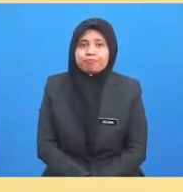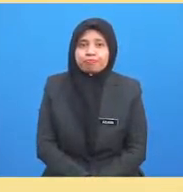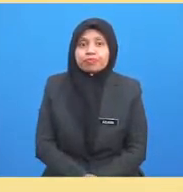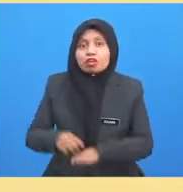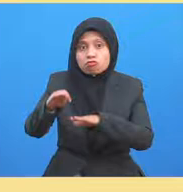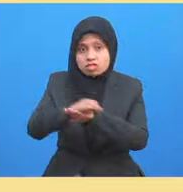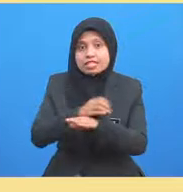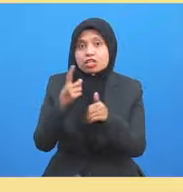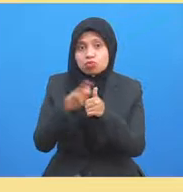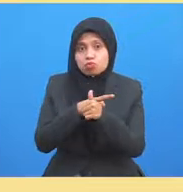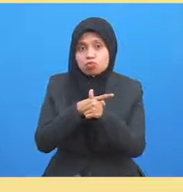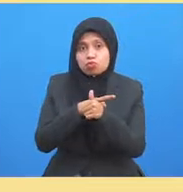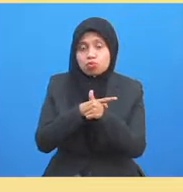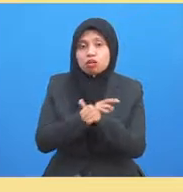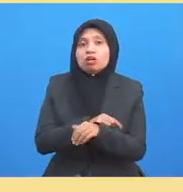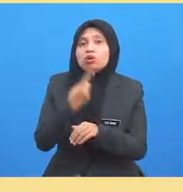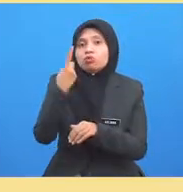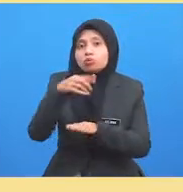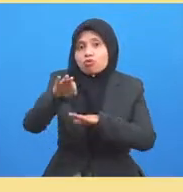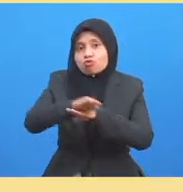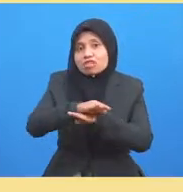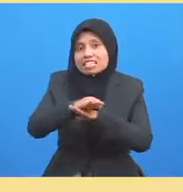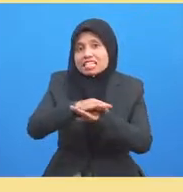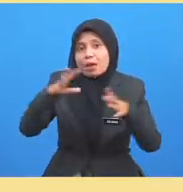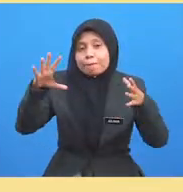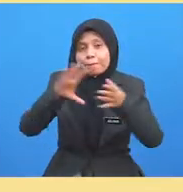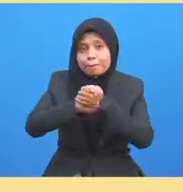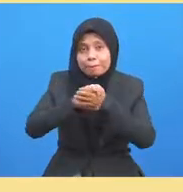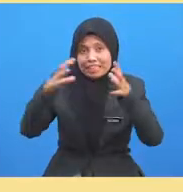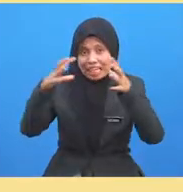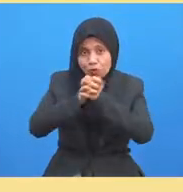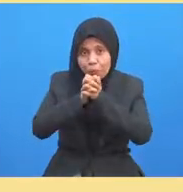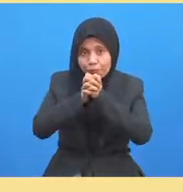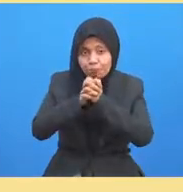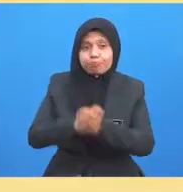Fungsi yang pertama iaitu bagi fungsi mencantum.